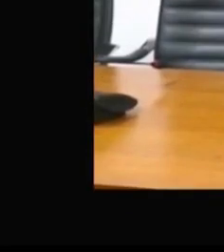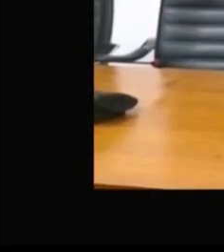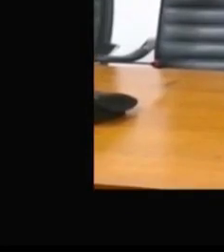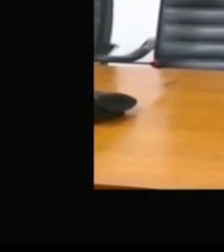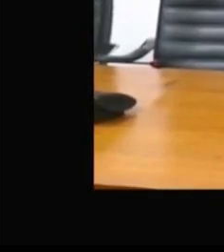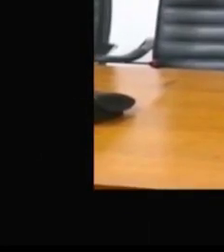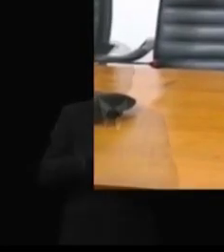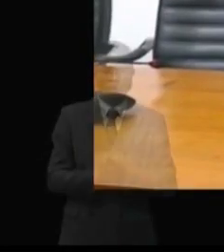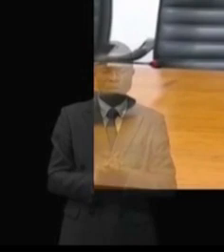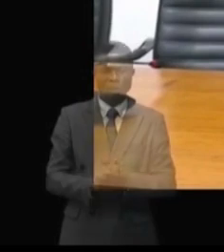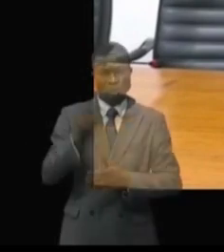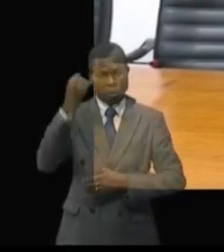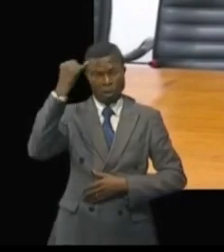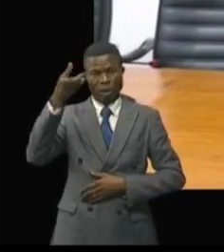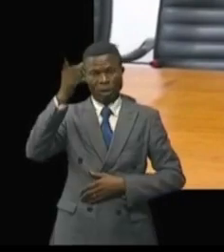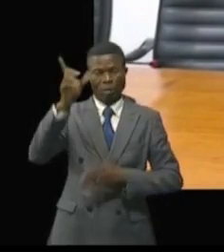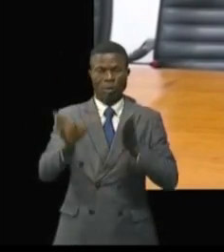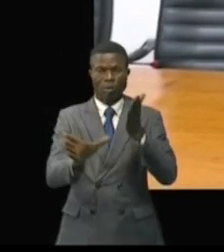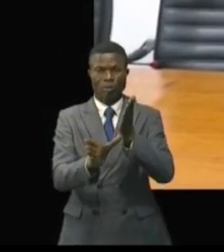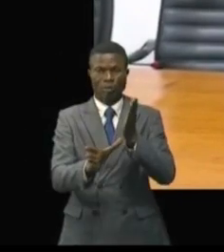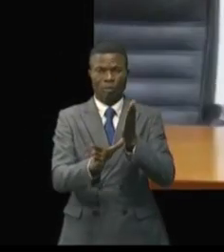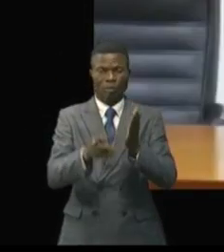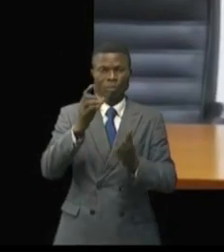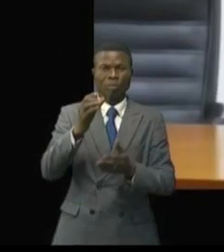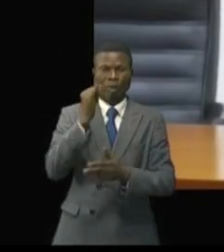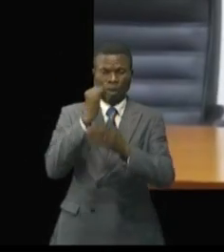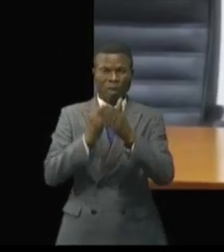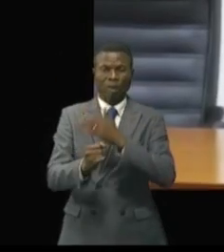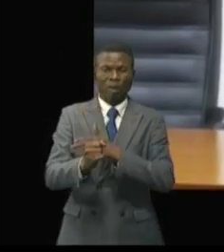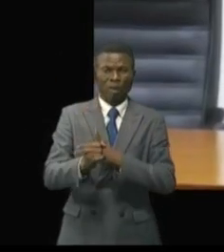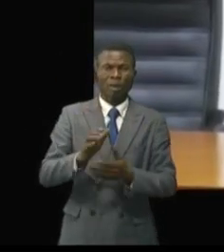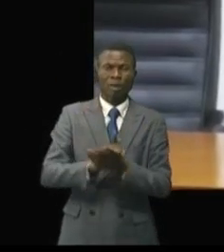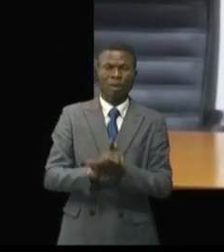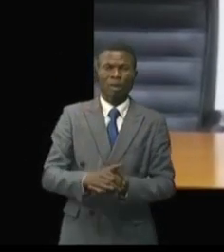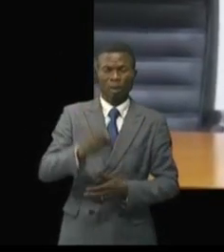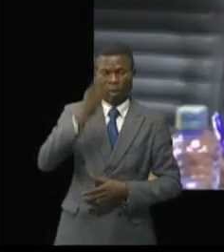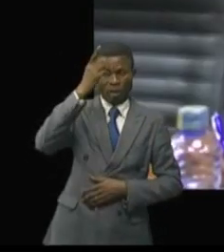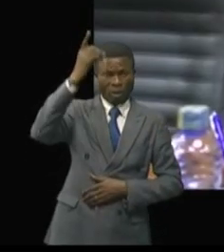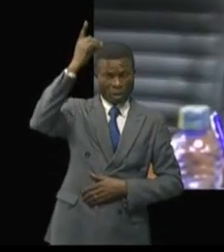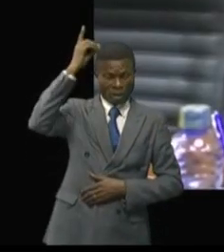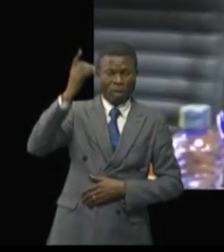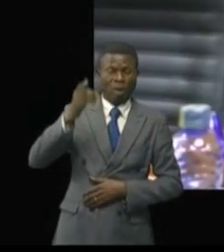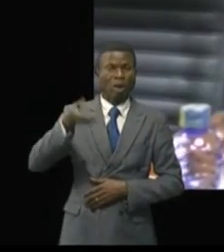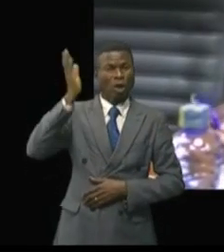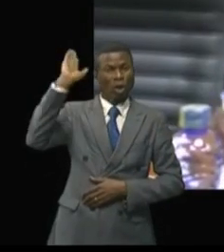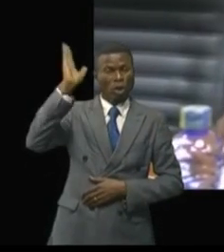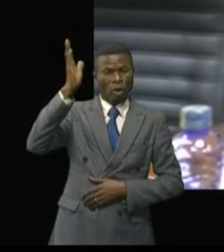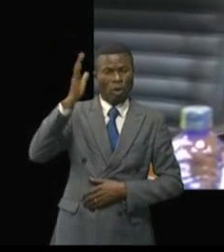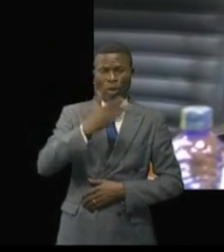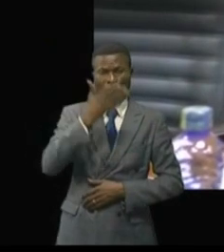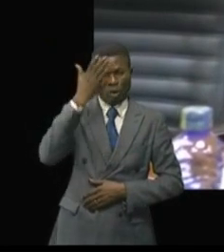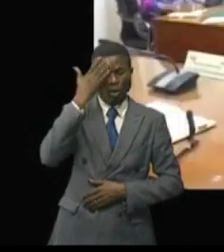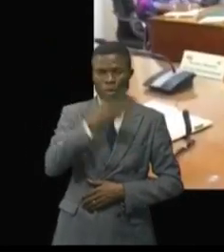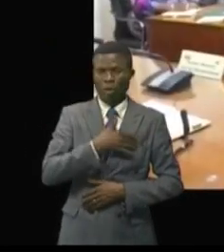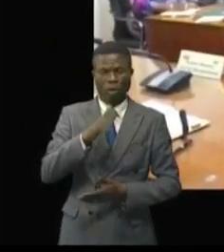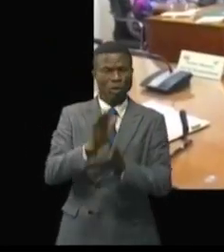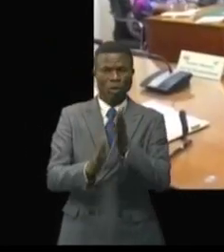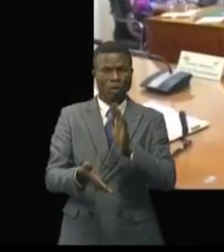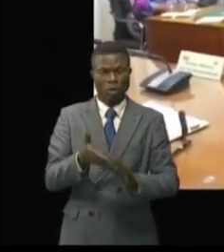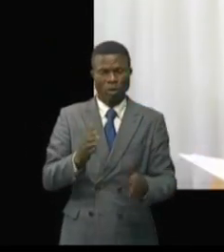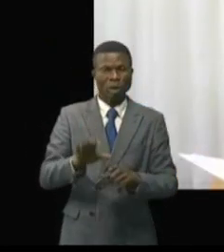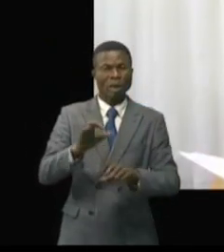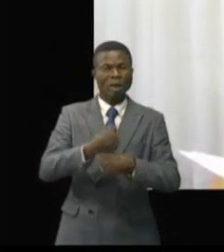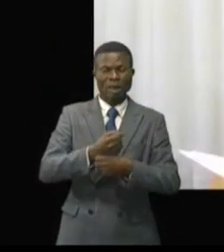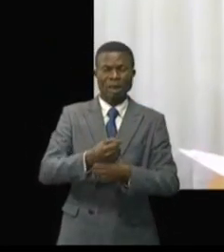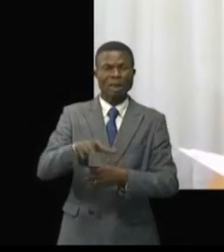Selon le vice-premier ministre, ministre de l'Intérieur, Daniel Asselo Okito, les inciviques non autrement identifiés posent des actes